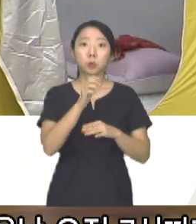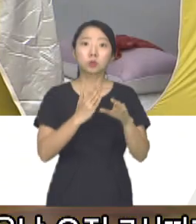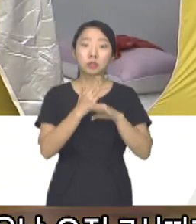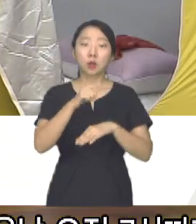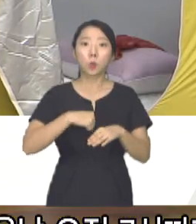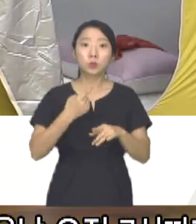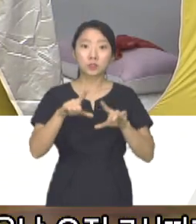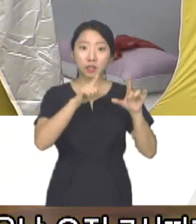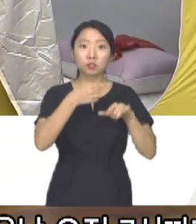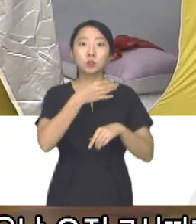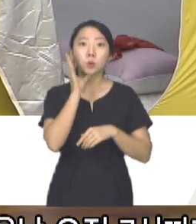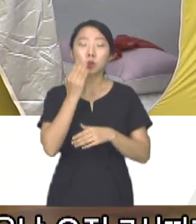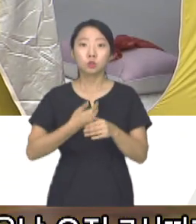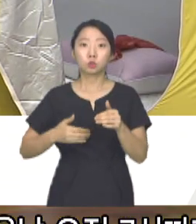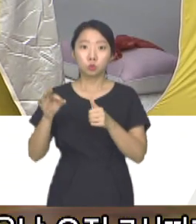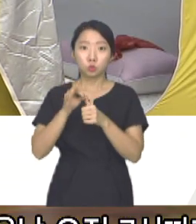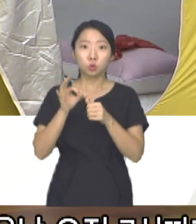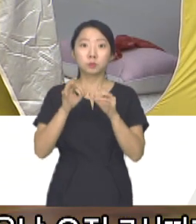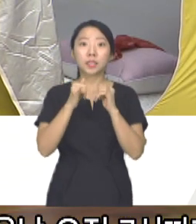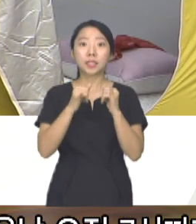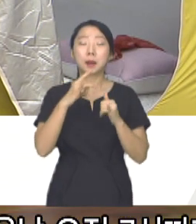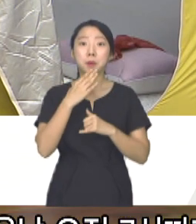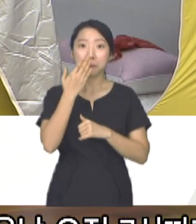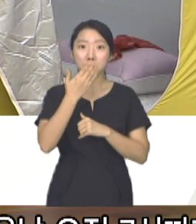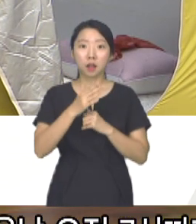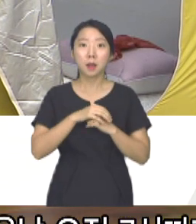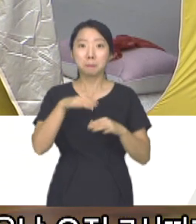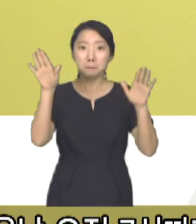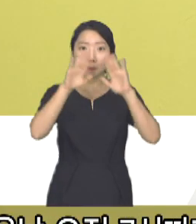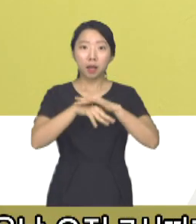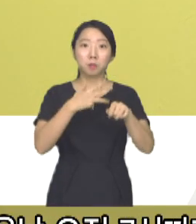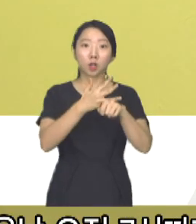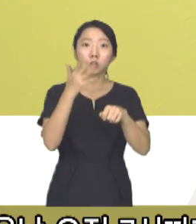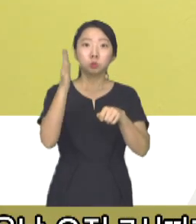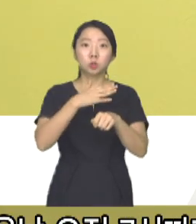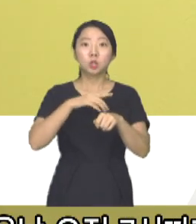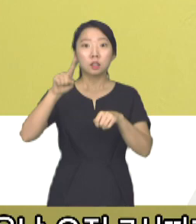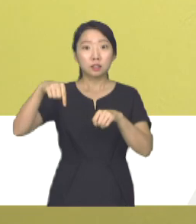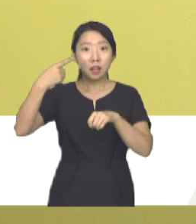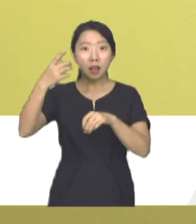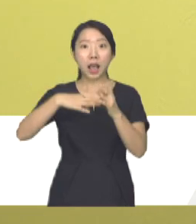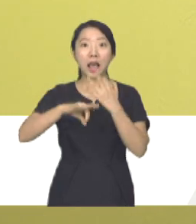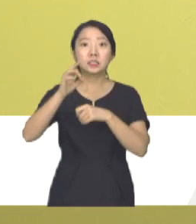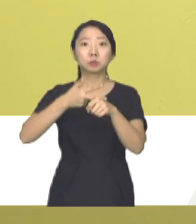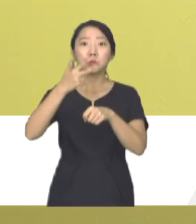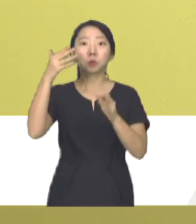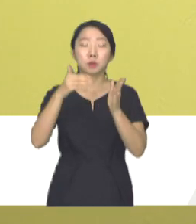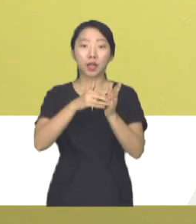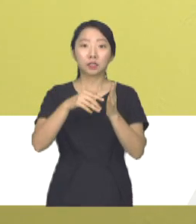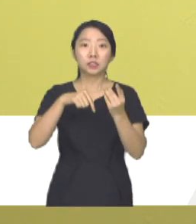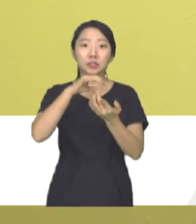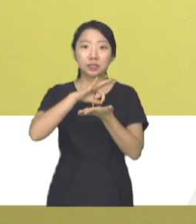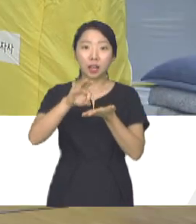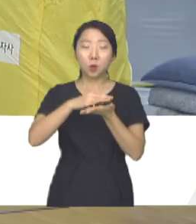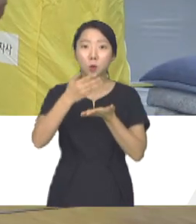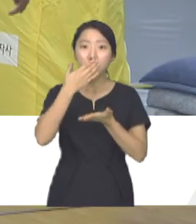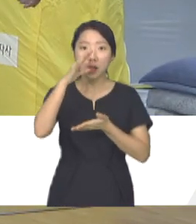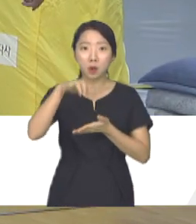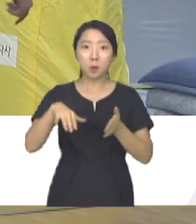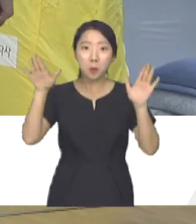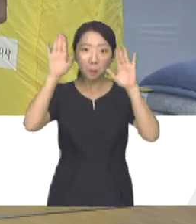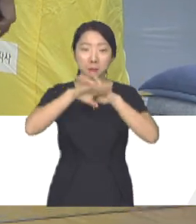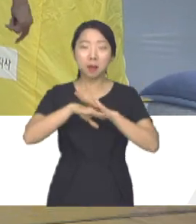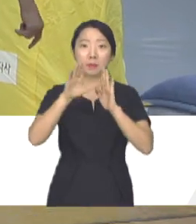이나 기초생활수급자 이 안에 오후 8시부터 다음날 오전 7시까지 이용 가능한 공간으로 늦은